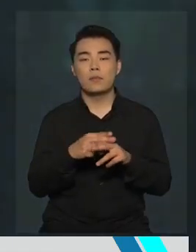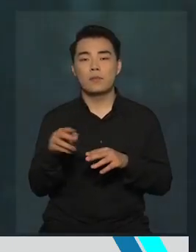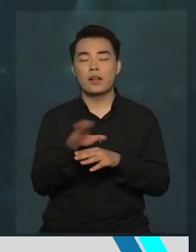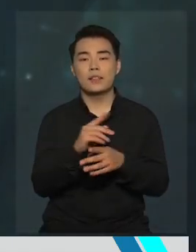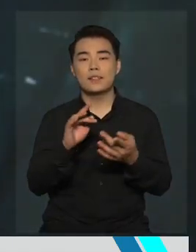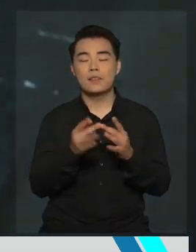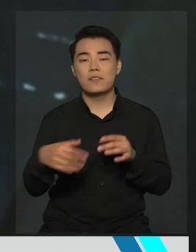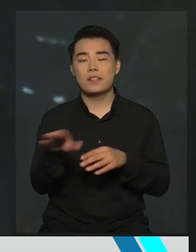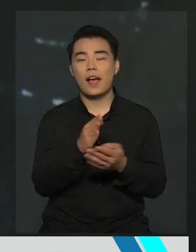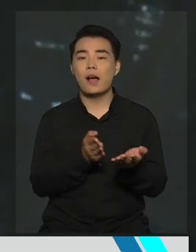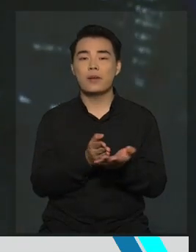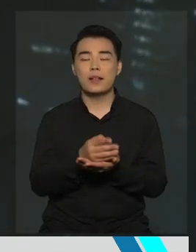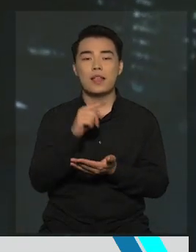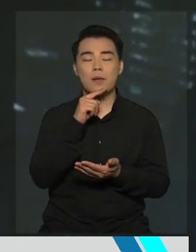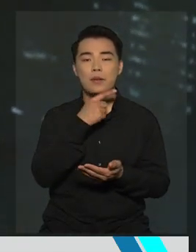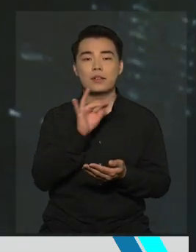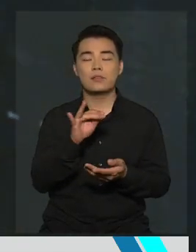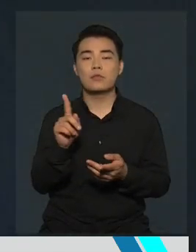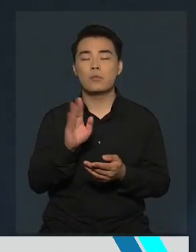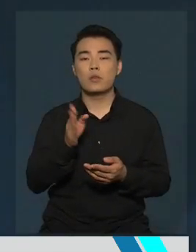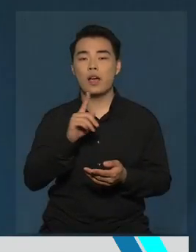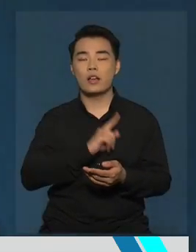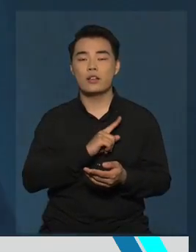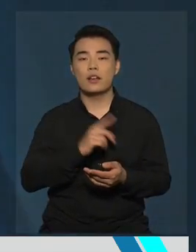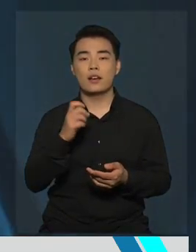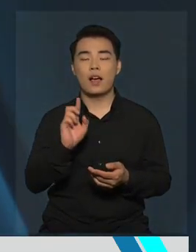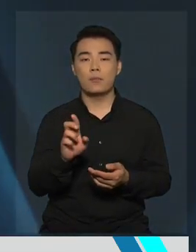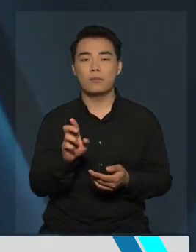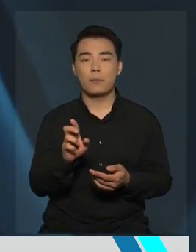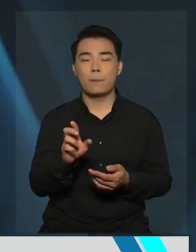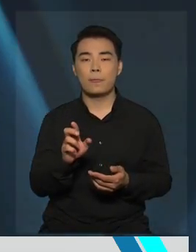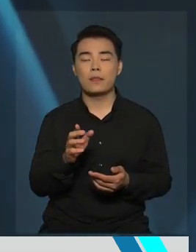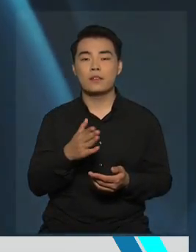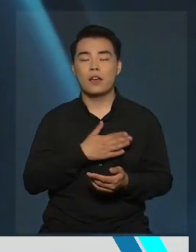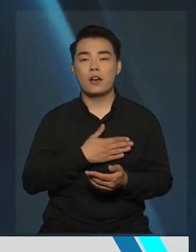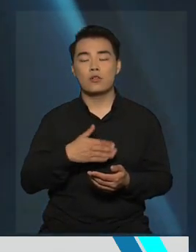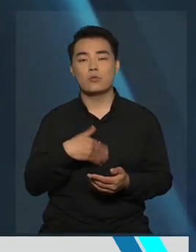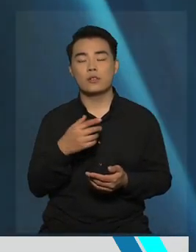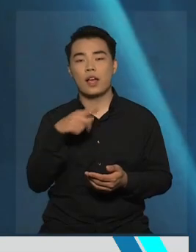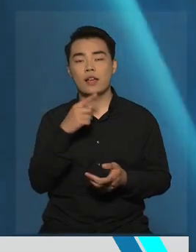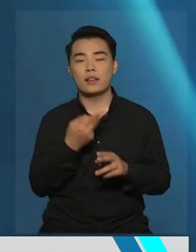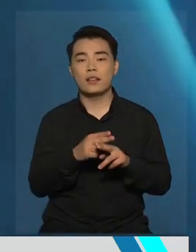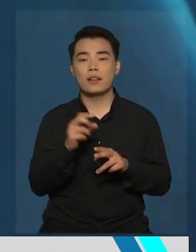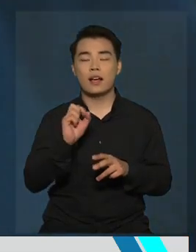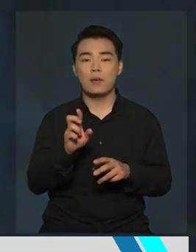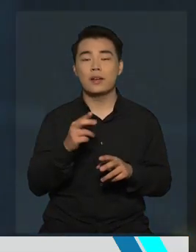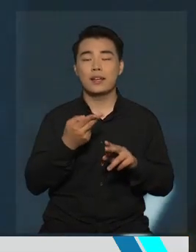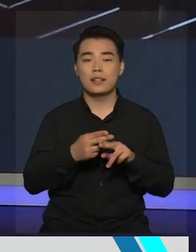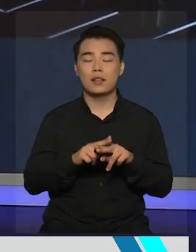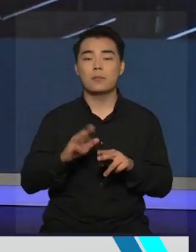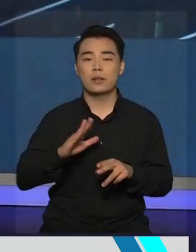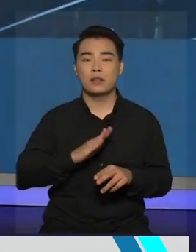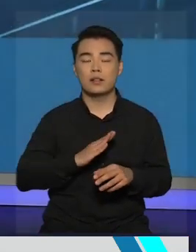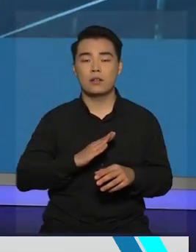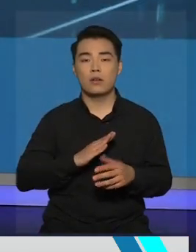цифровизация была во всех отраслях экономики, и чтобы вот стать именно хабом таким, да? Я хочу сказать, что хаб – это сегодня реализуется,